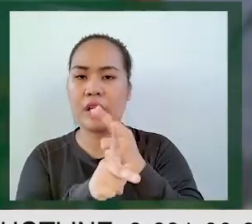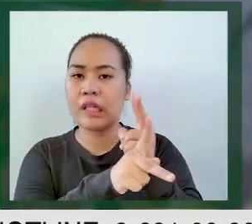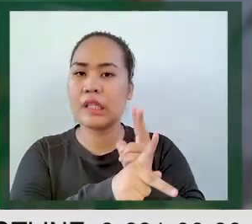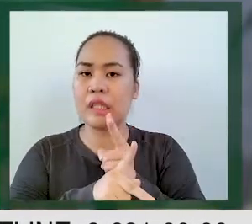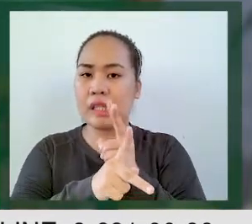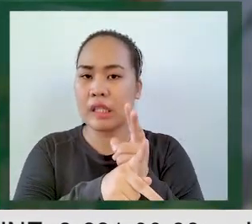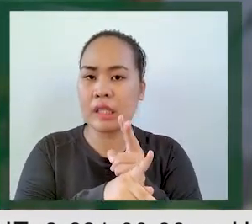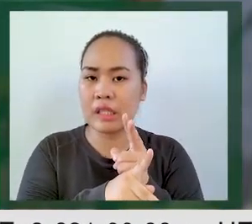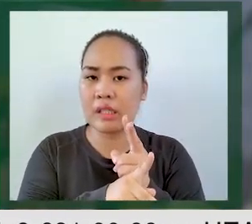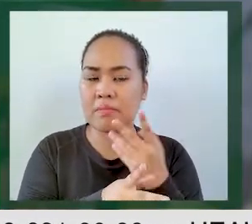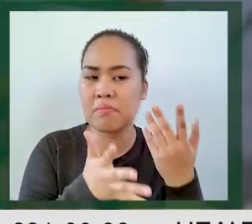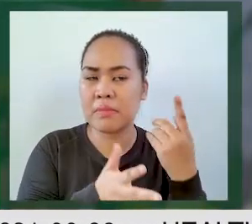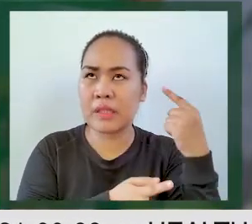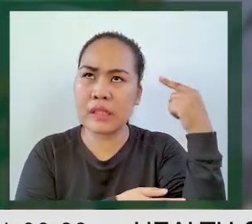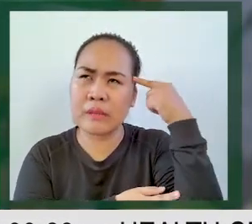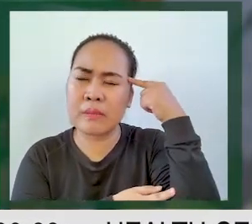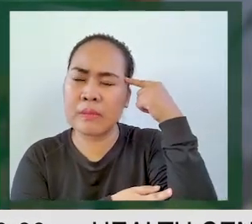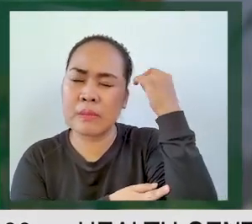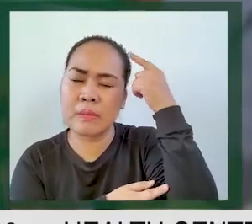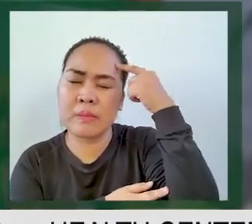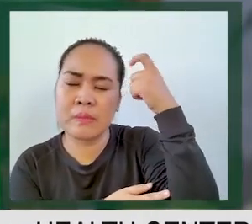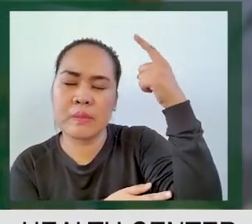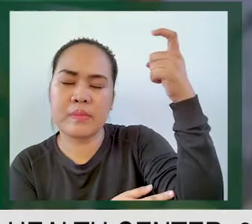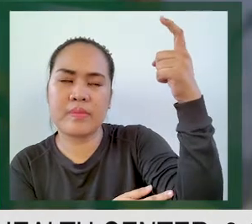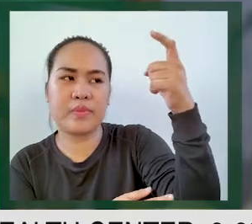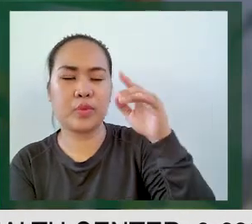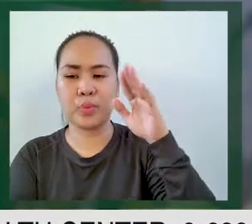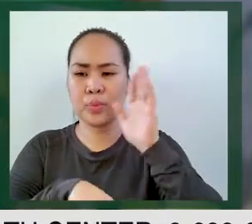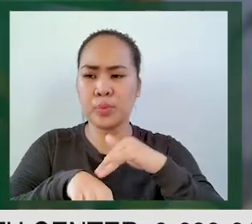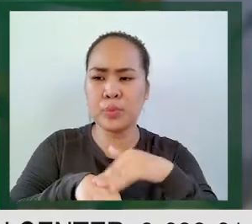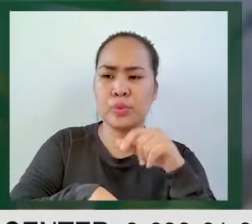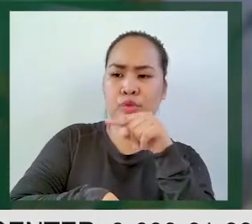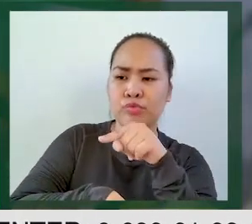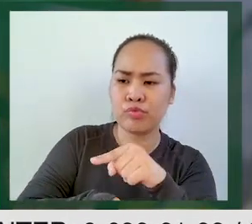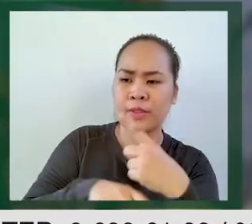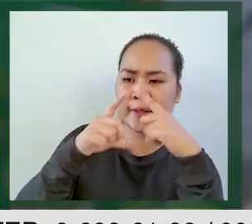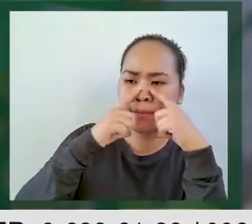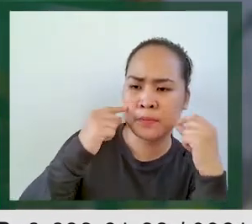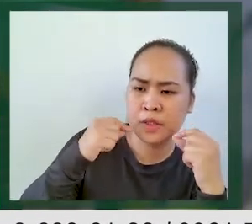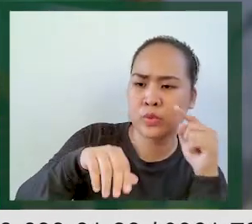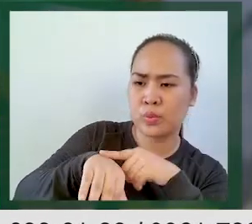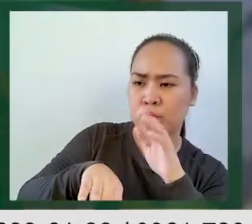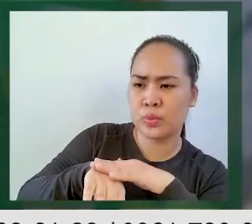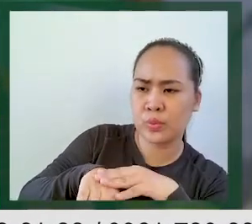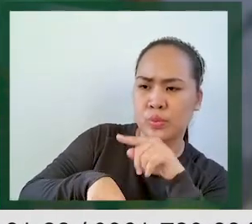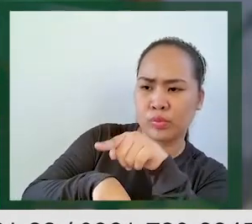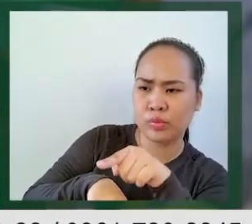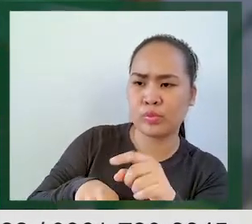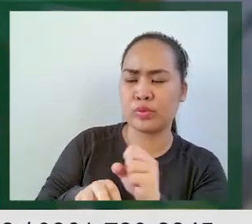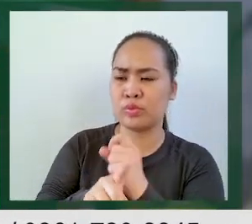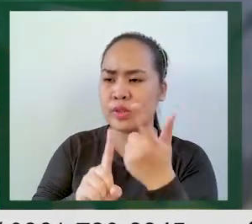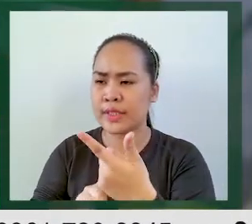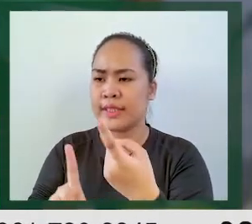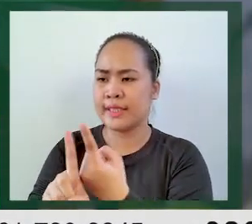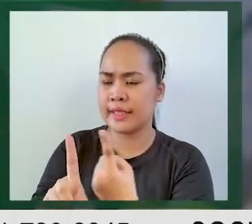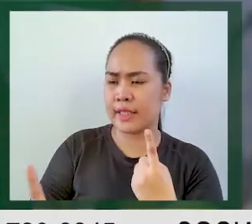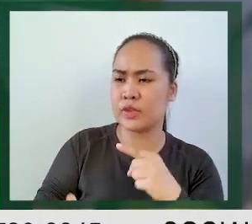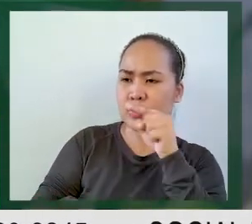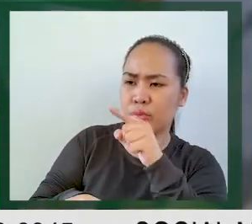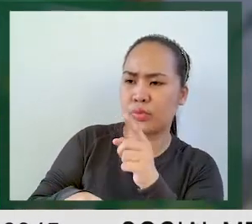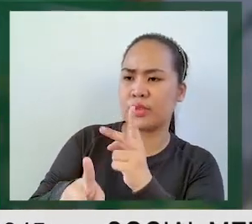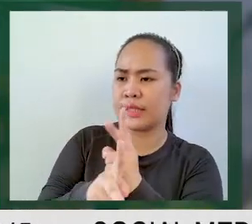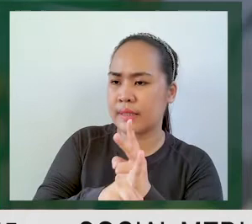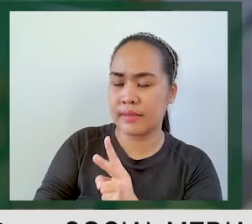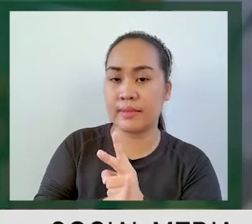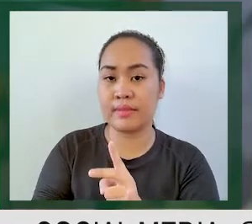ating maging, yung parang conscience na natin, di ba? Na magsasabing mag-ingat pa rin kahit wala na tayo